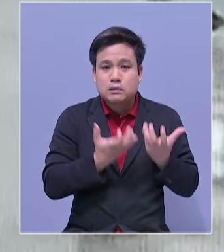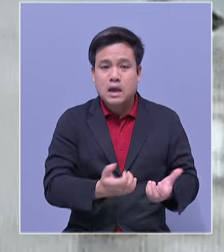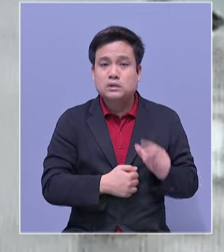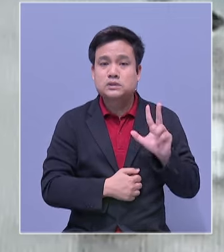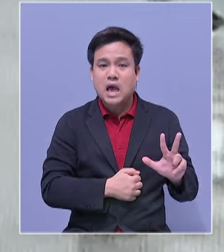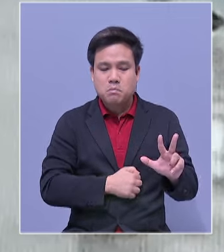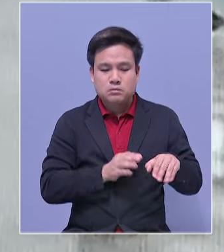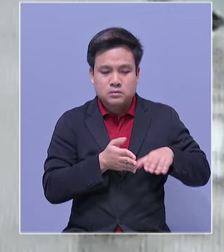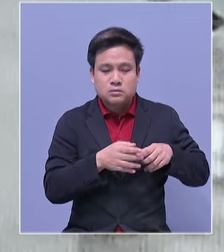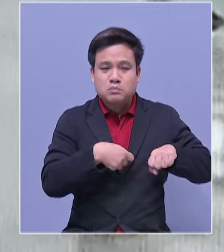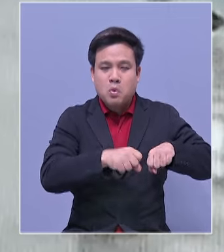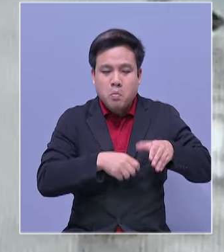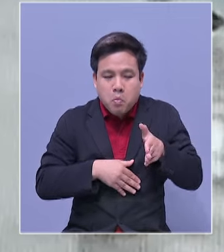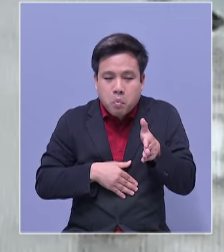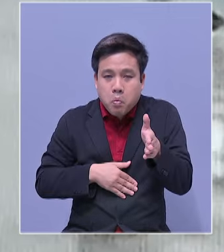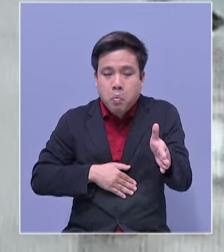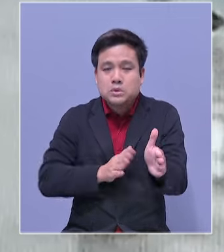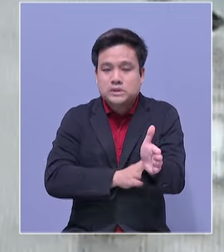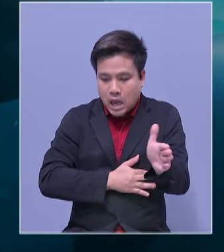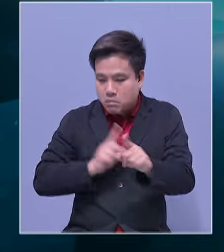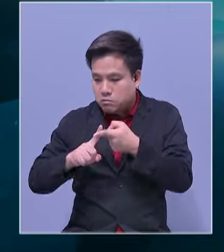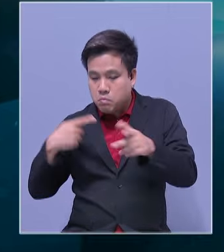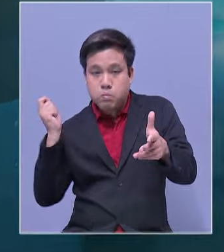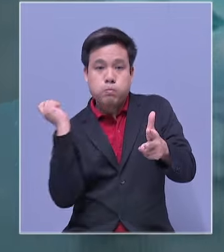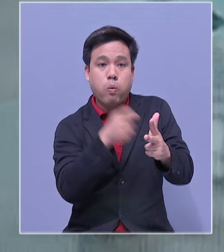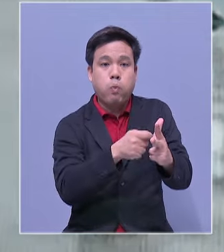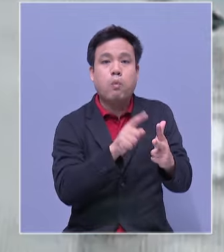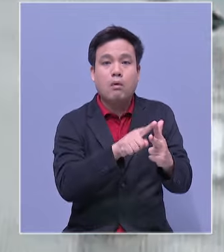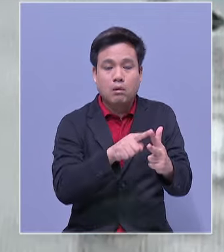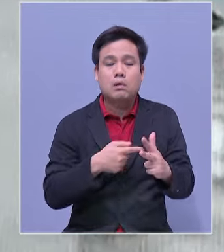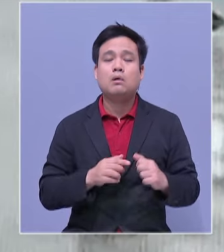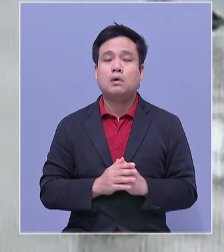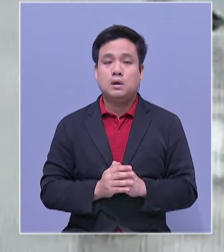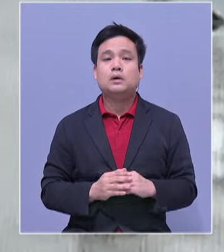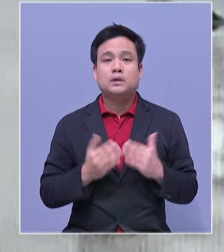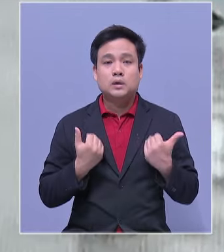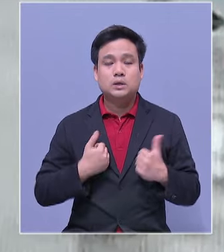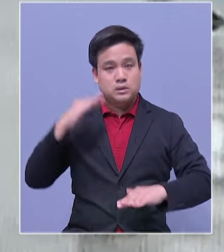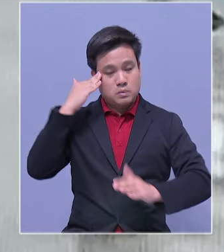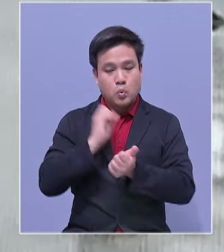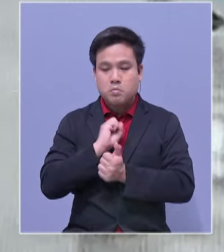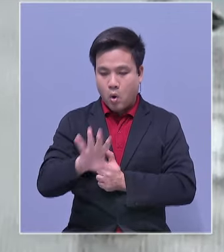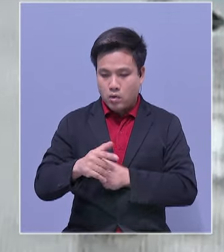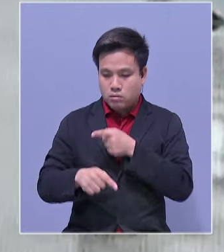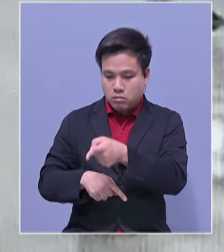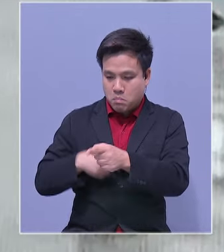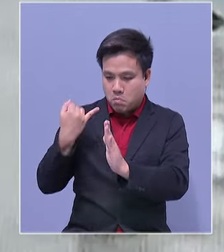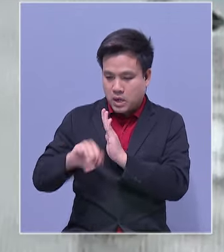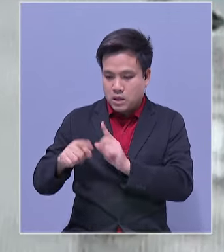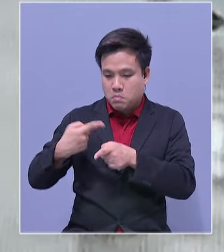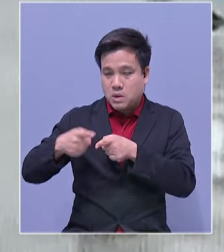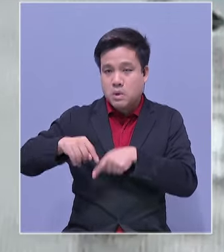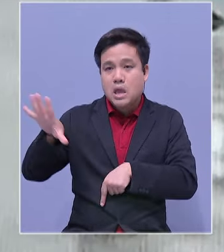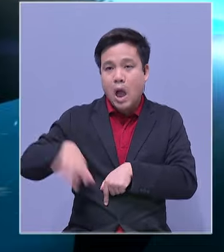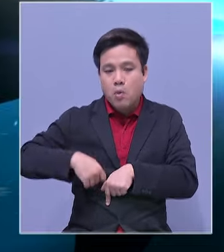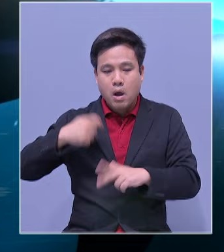แบบเค่ะเบื้องต้นแจ้งข้อหาร่วมกันฆ่าผู้อื่นนะคะโดยพกพาอาวุธมีดไปในหมู่บ้านทางสาธารณะโดยไม่มีเหตุอันควรขอแสดงความ